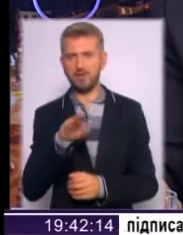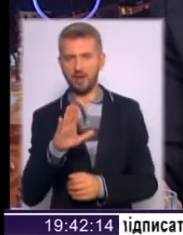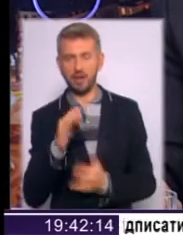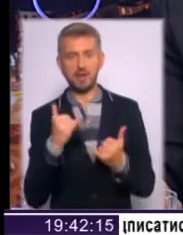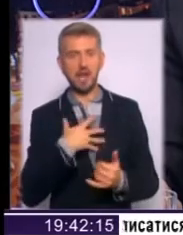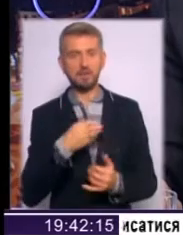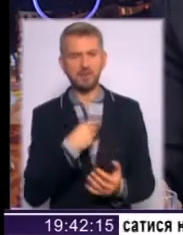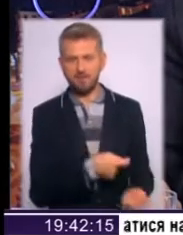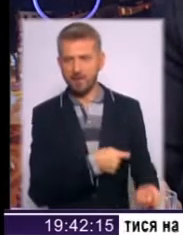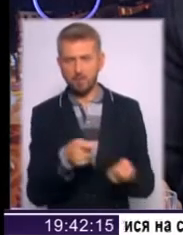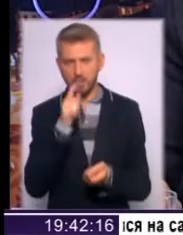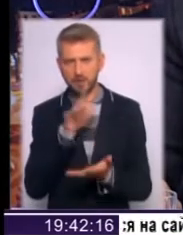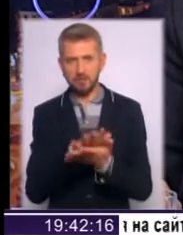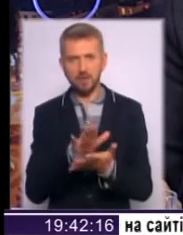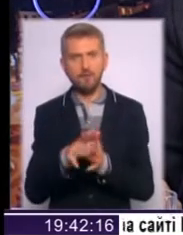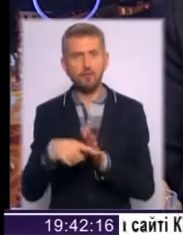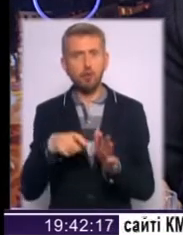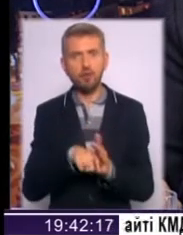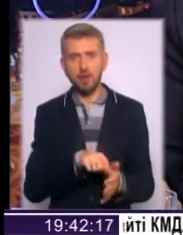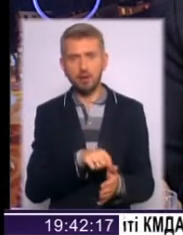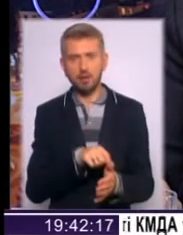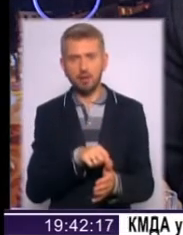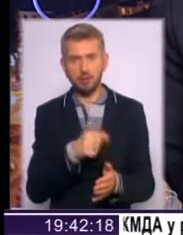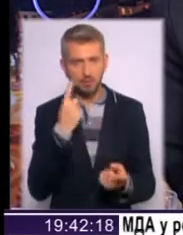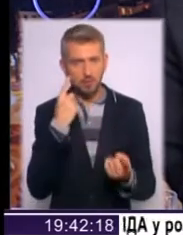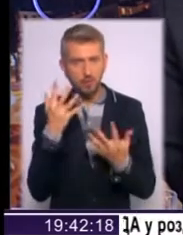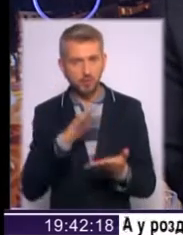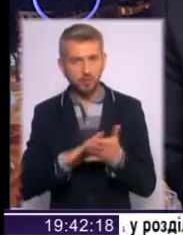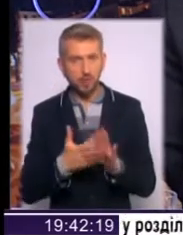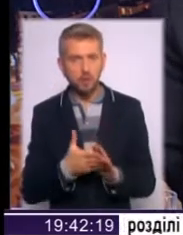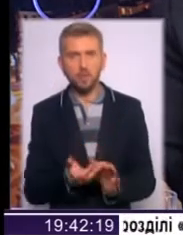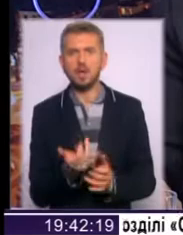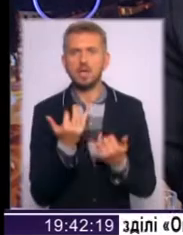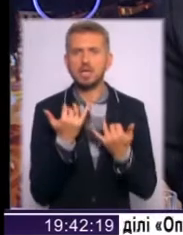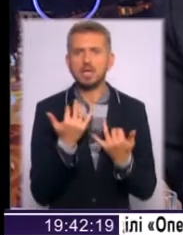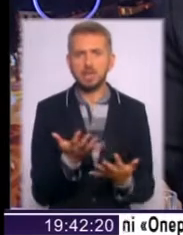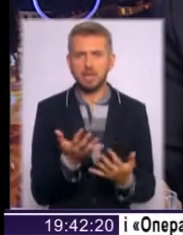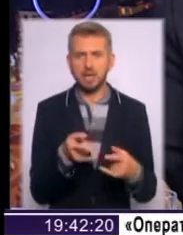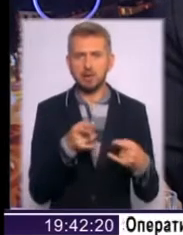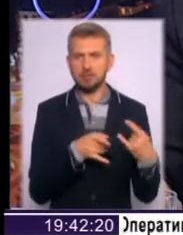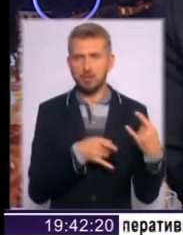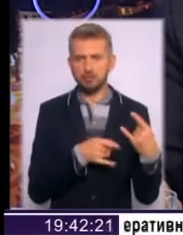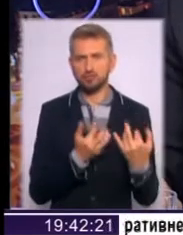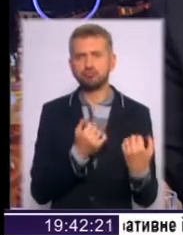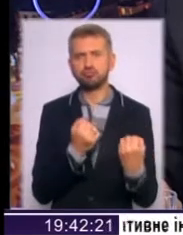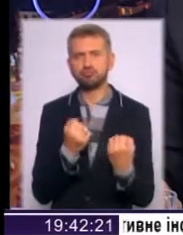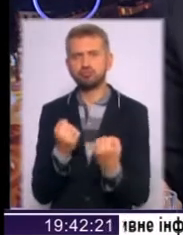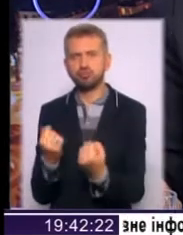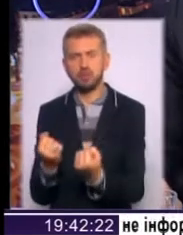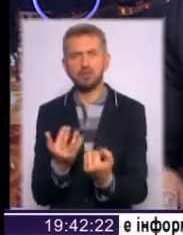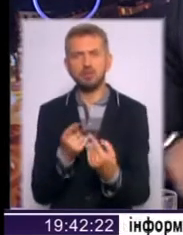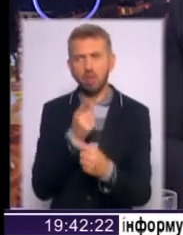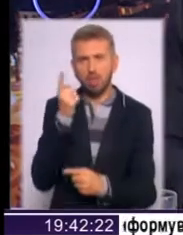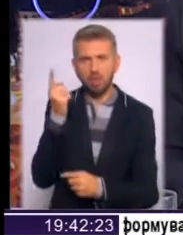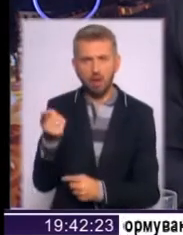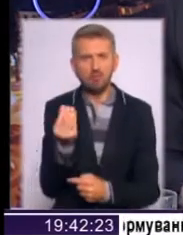вивозить своє сміття аж в Донецьк. Уявіть собі ситуацію, скільки машина їде, скільки вона коштує. В